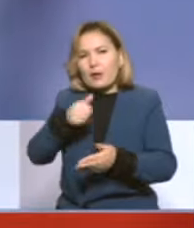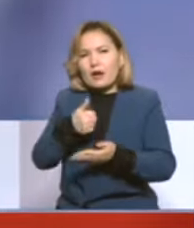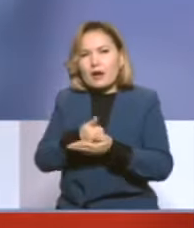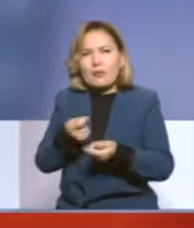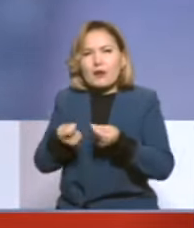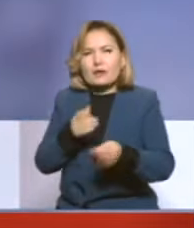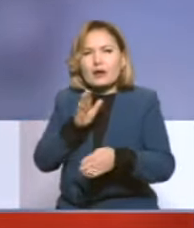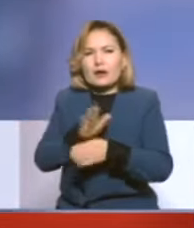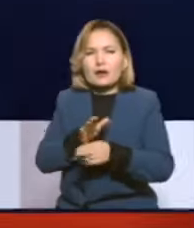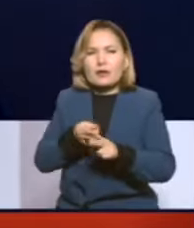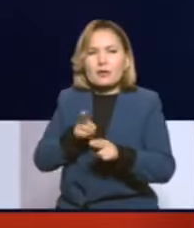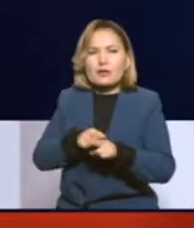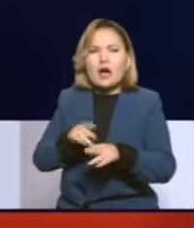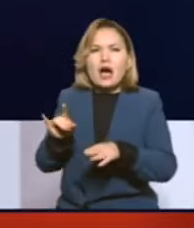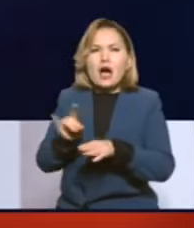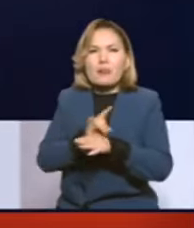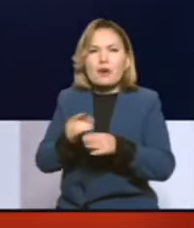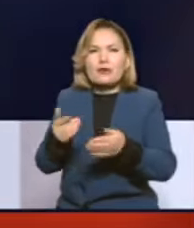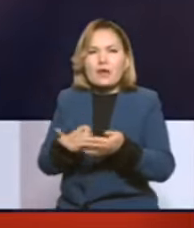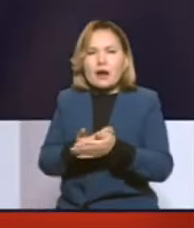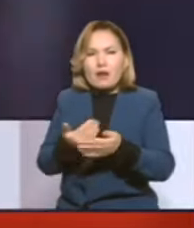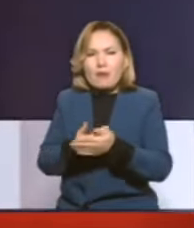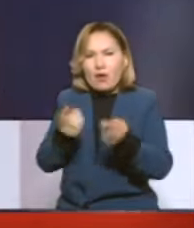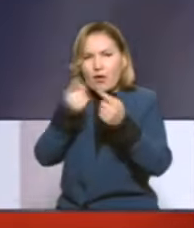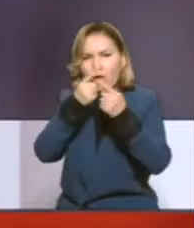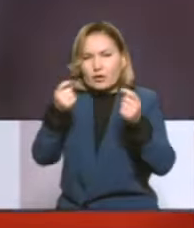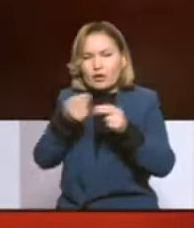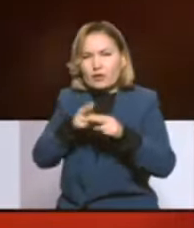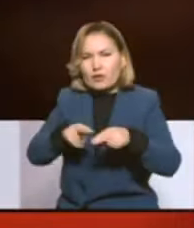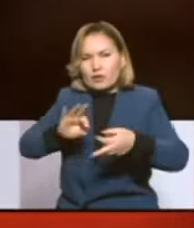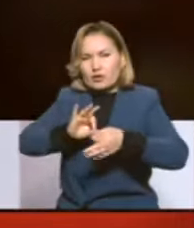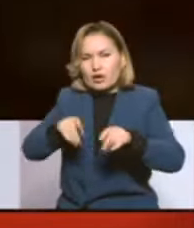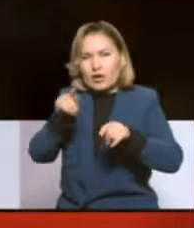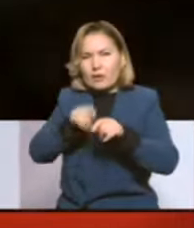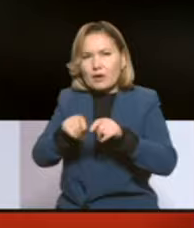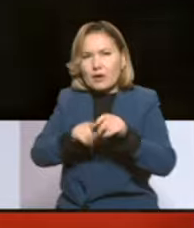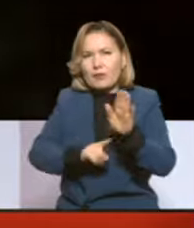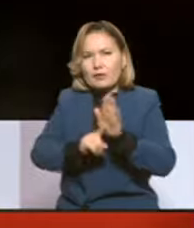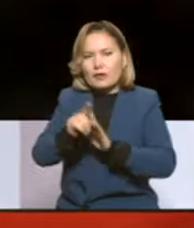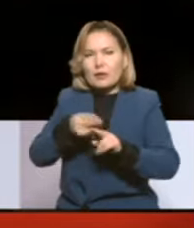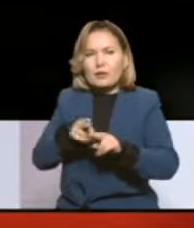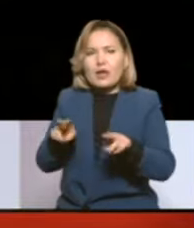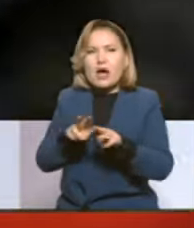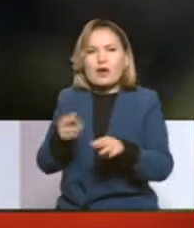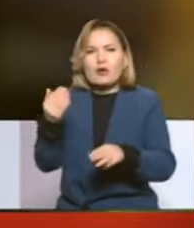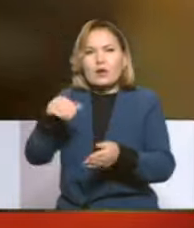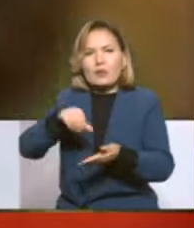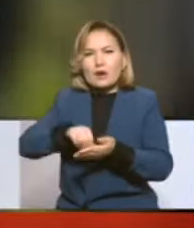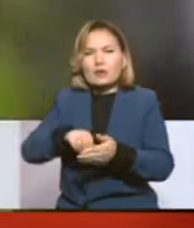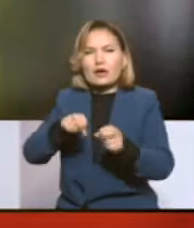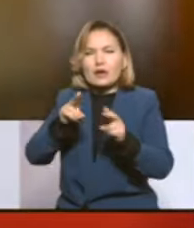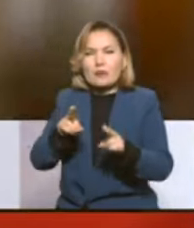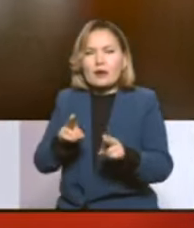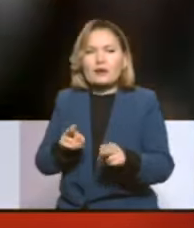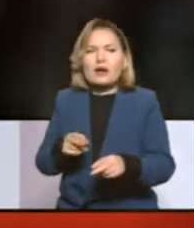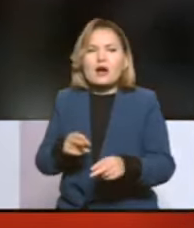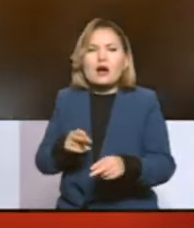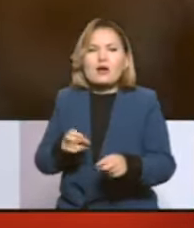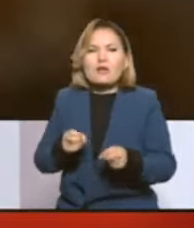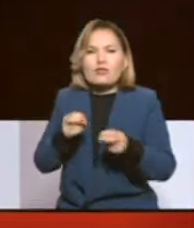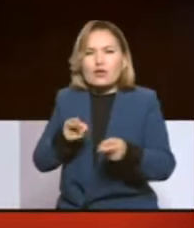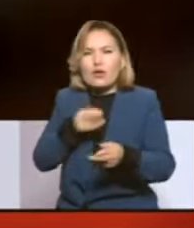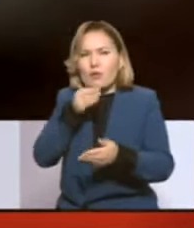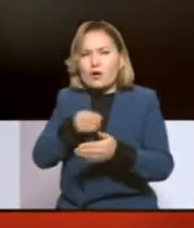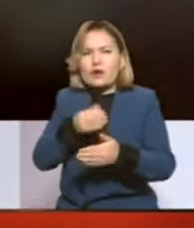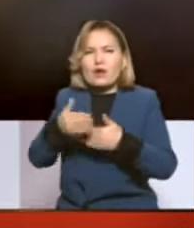басшысының тапсырмасы бойынша жалған ақпарат тарату мақсатында мониторинг жүргізіліп жатыр. Министрлік өкілі ол үшін қылмыстық жауапкершілікке